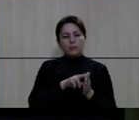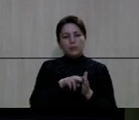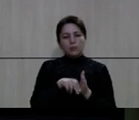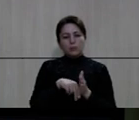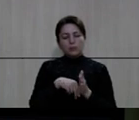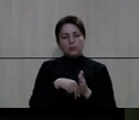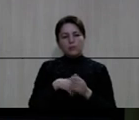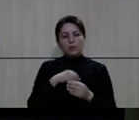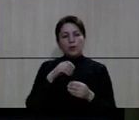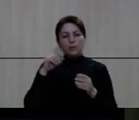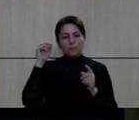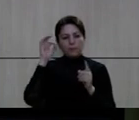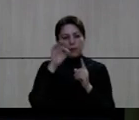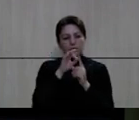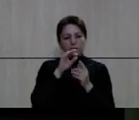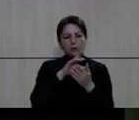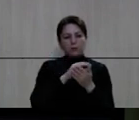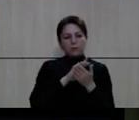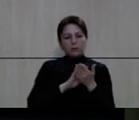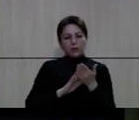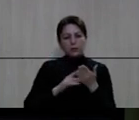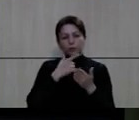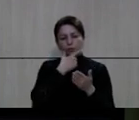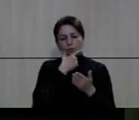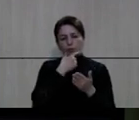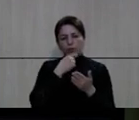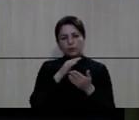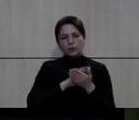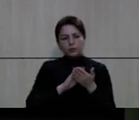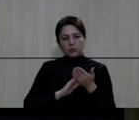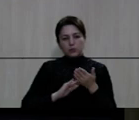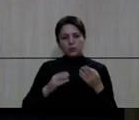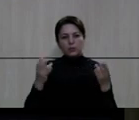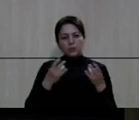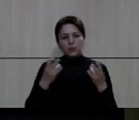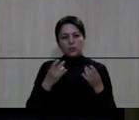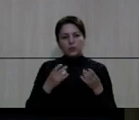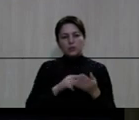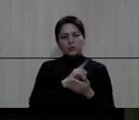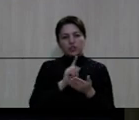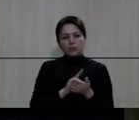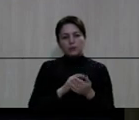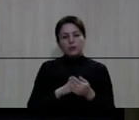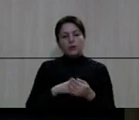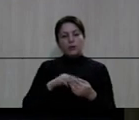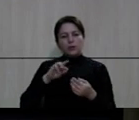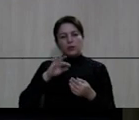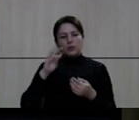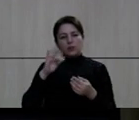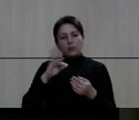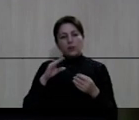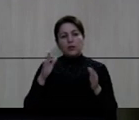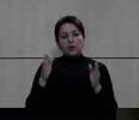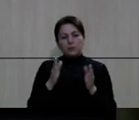Ma'lumotnoma maqsadi, ya'ni matn chiroyli tarzda ko'rsatilgan bo'lishi shart, ya'ni qisqa